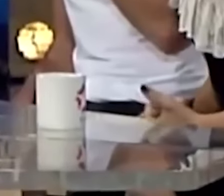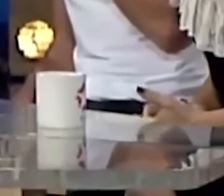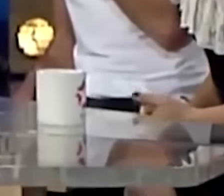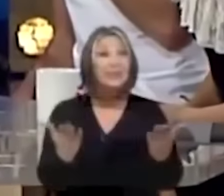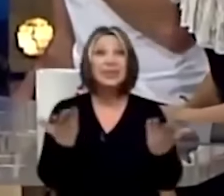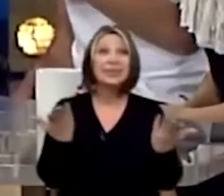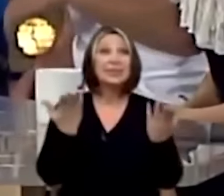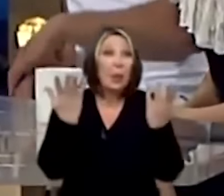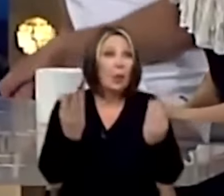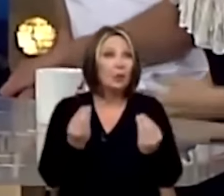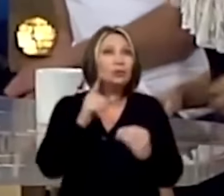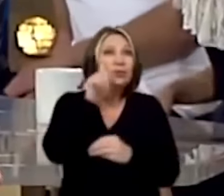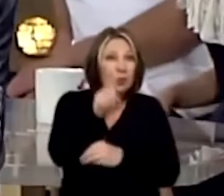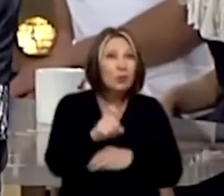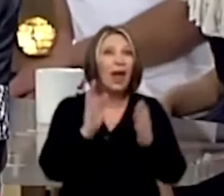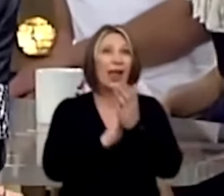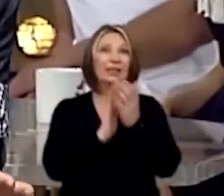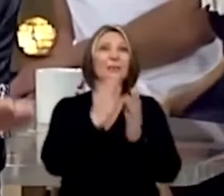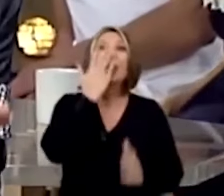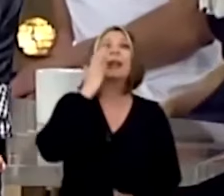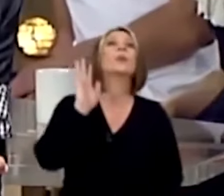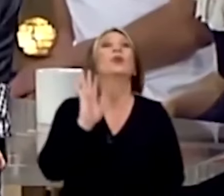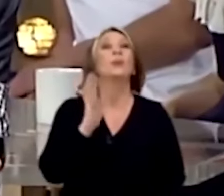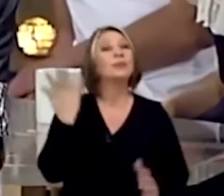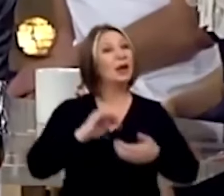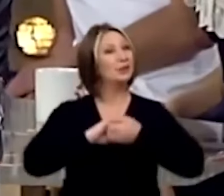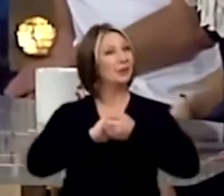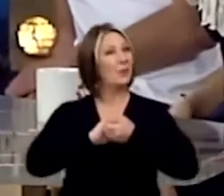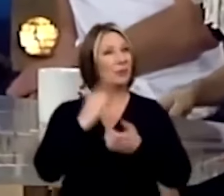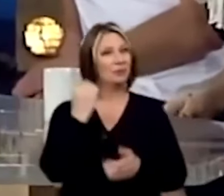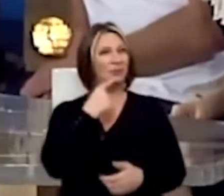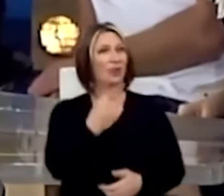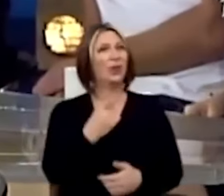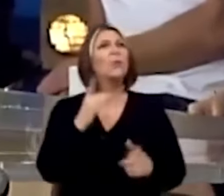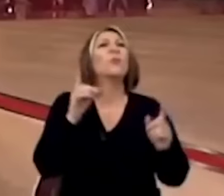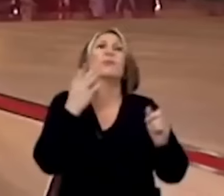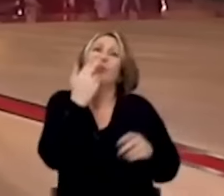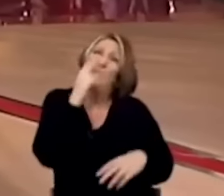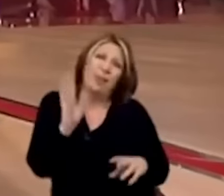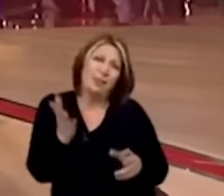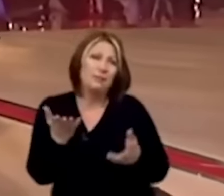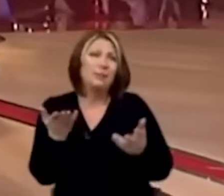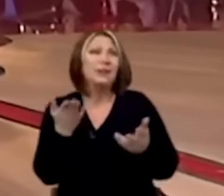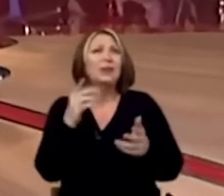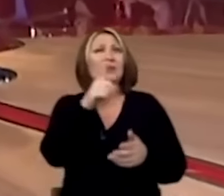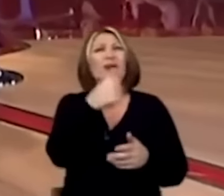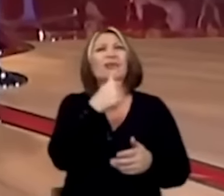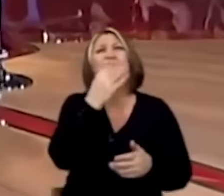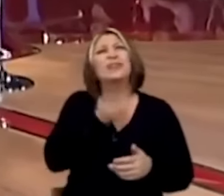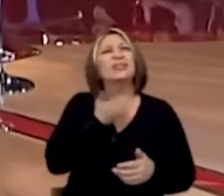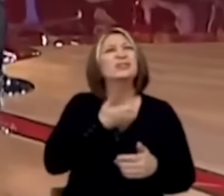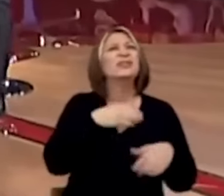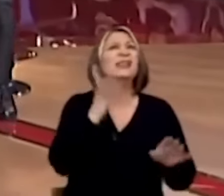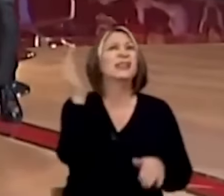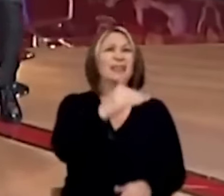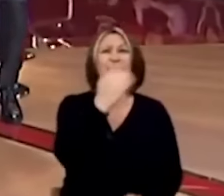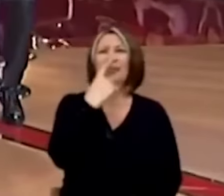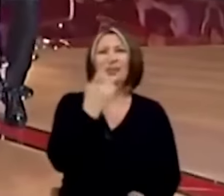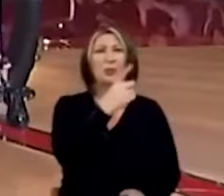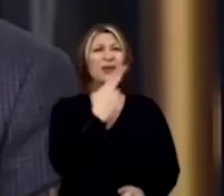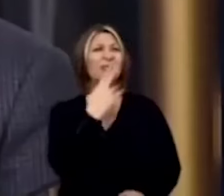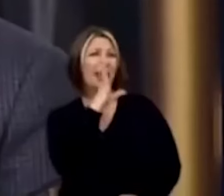Tabii nasıl buldunuz diye sorduğumda alkış beklemiyorum. Yani daha samimi bir şey bekliyorum. Mesela bulamadım. Bu adam hiç yakışıklı değil. Niye